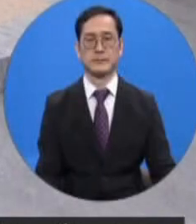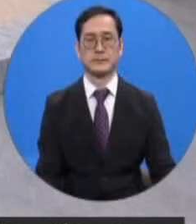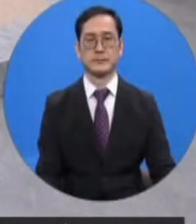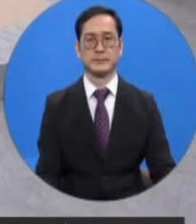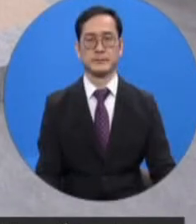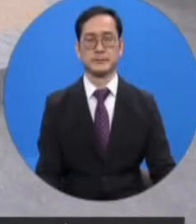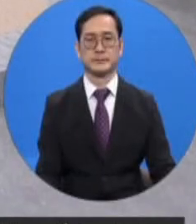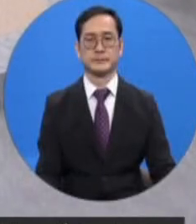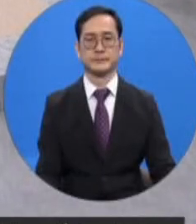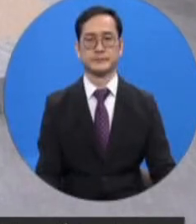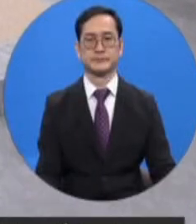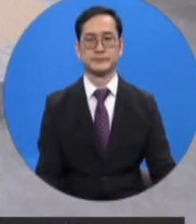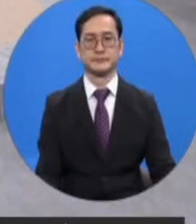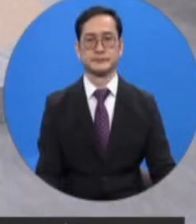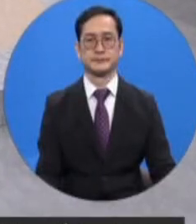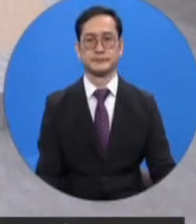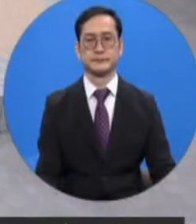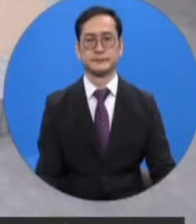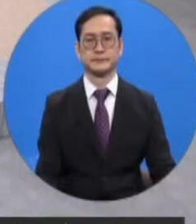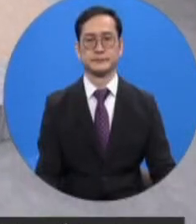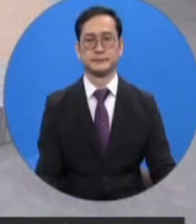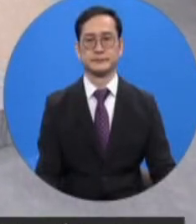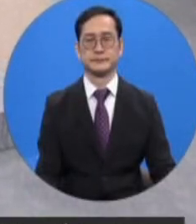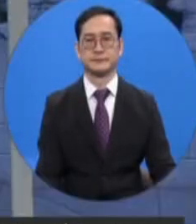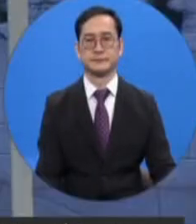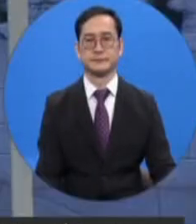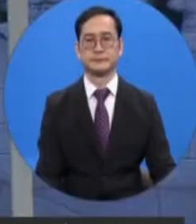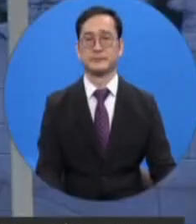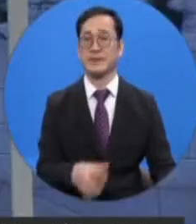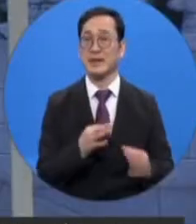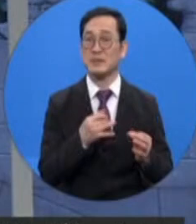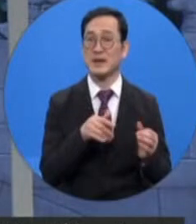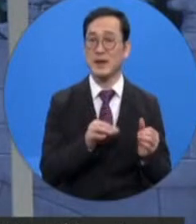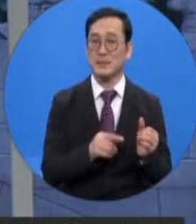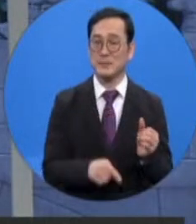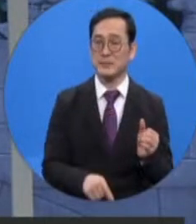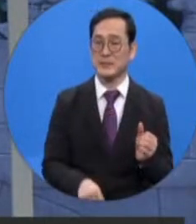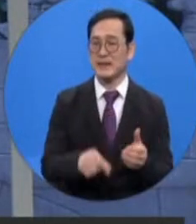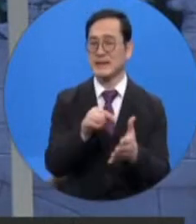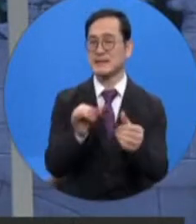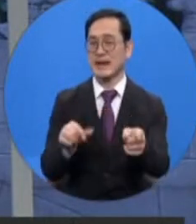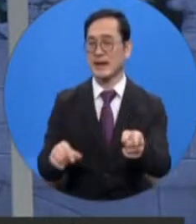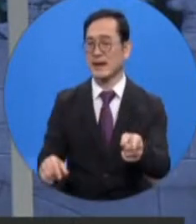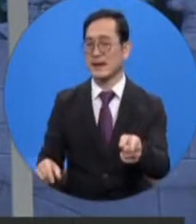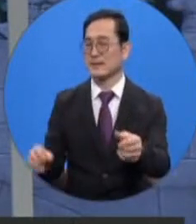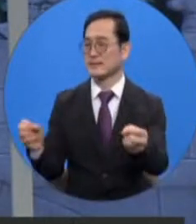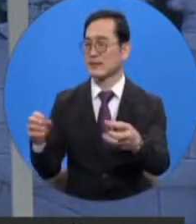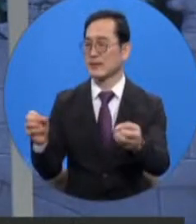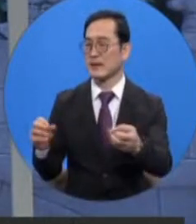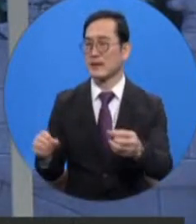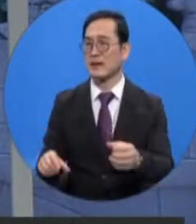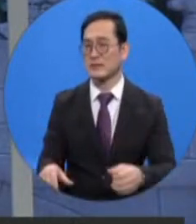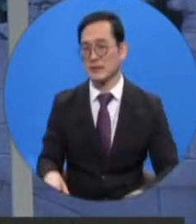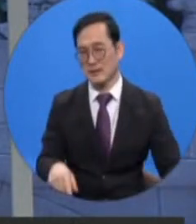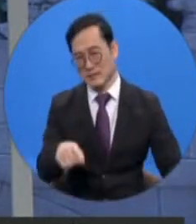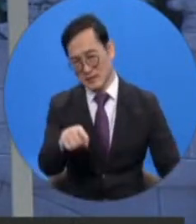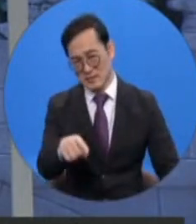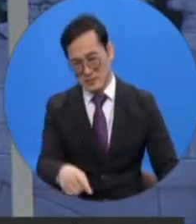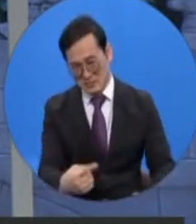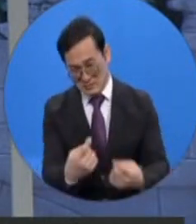자, 김의겸 의원, 청와대 대변인 출신의 김의겸 의원은 YTN 기자에게 김건희 씨가 당신도 털면 안 나올 줄